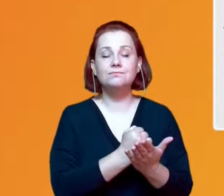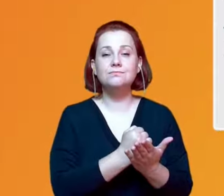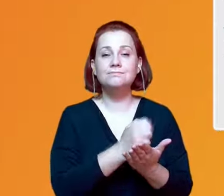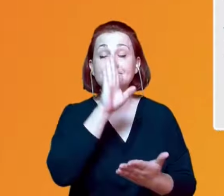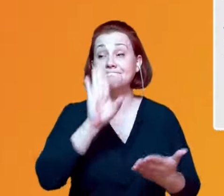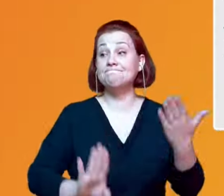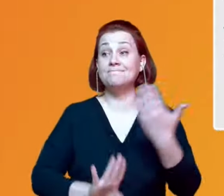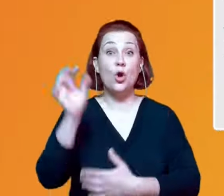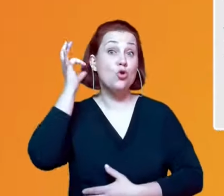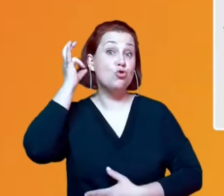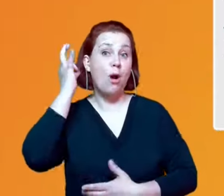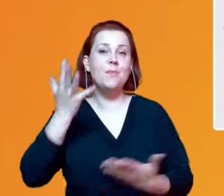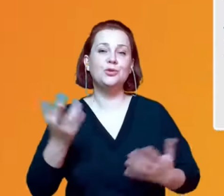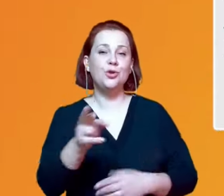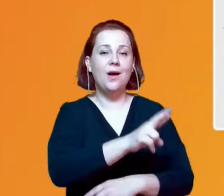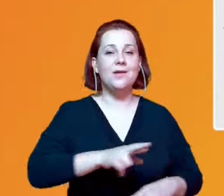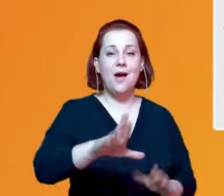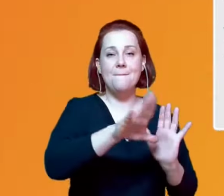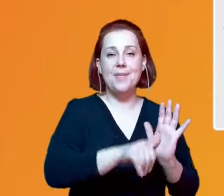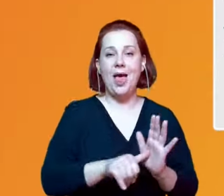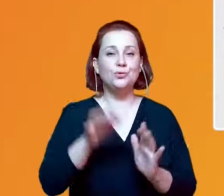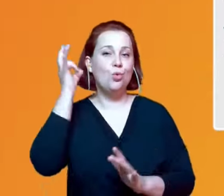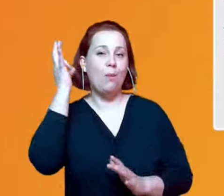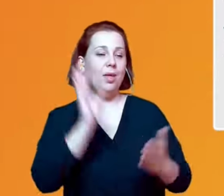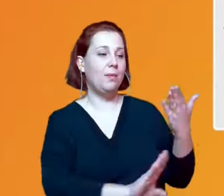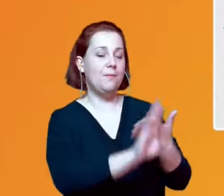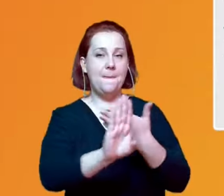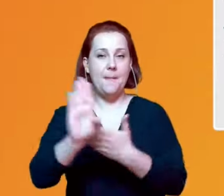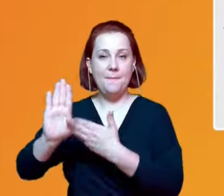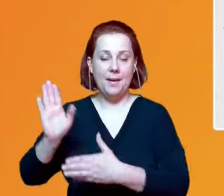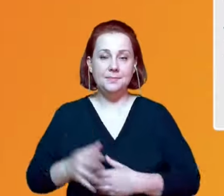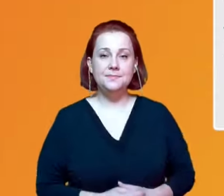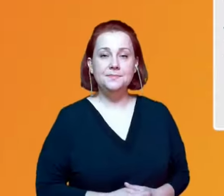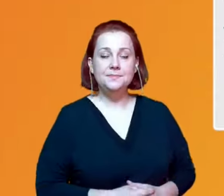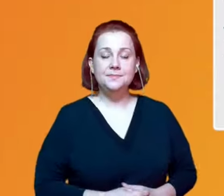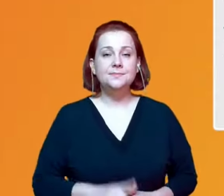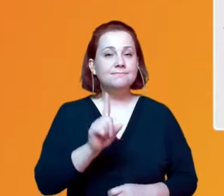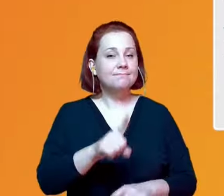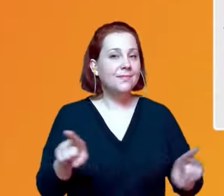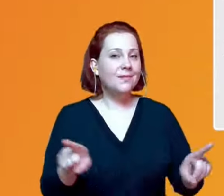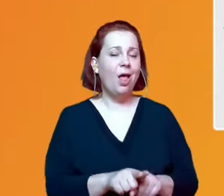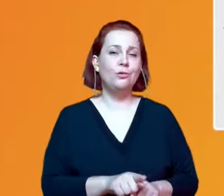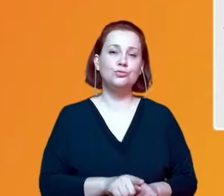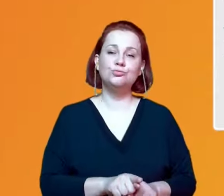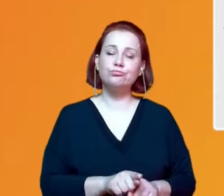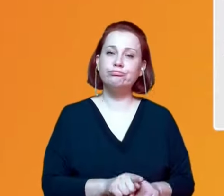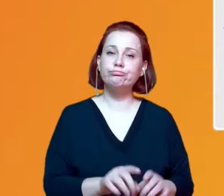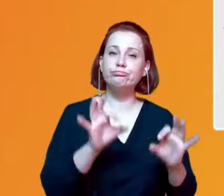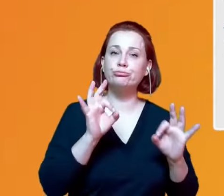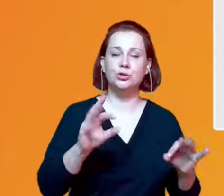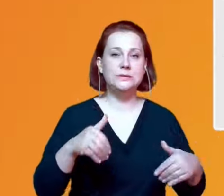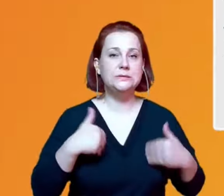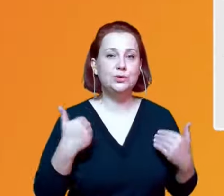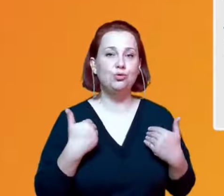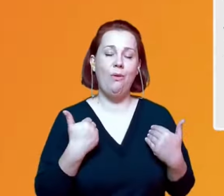reprezentacji kobiet w radach miasta, ale również przyjazne, zdrowe, wysokiej